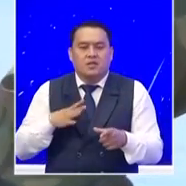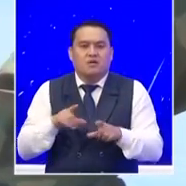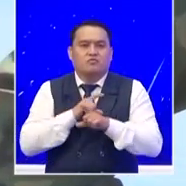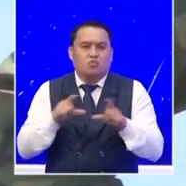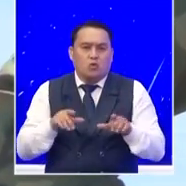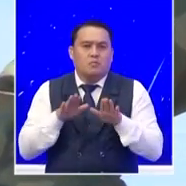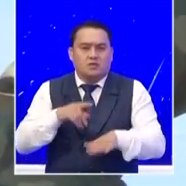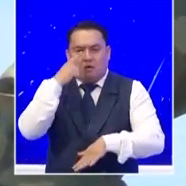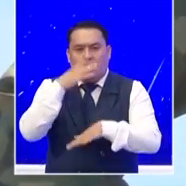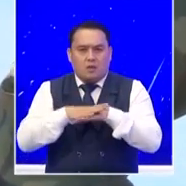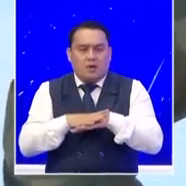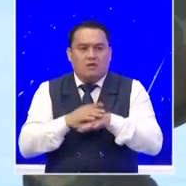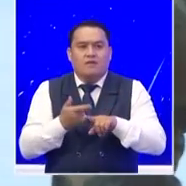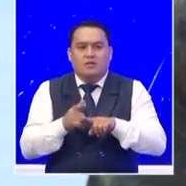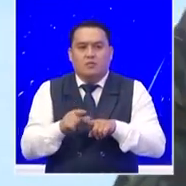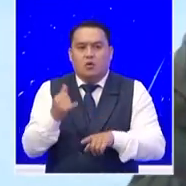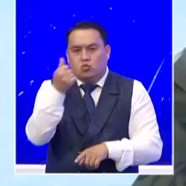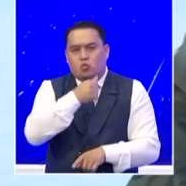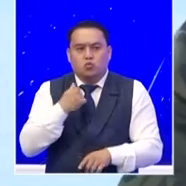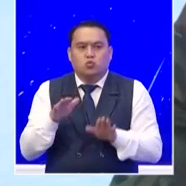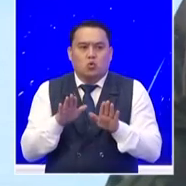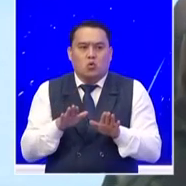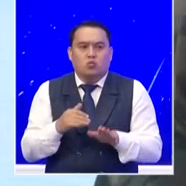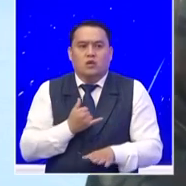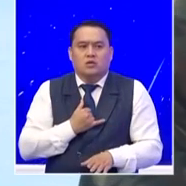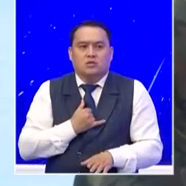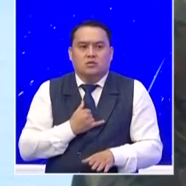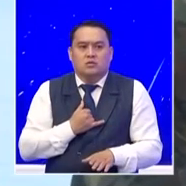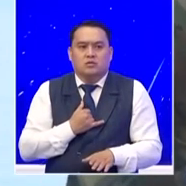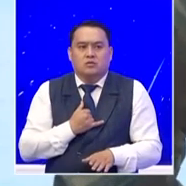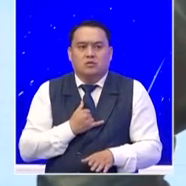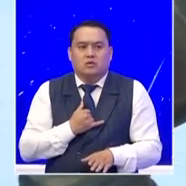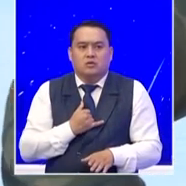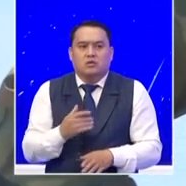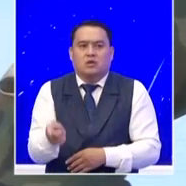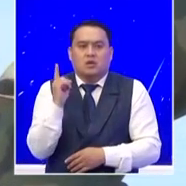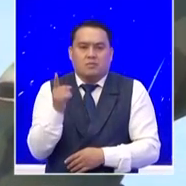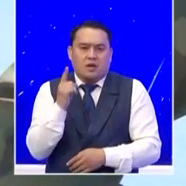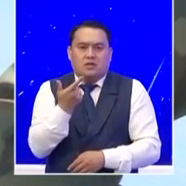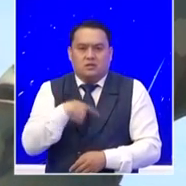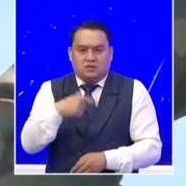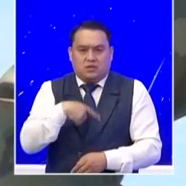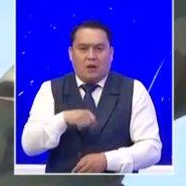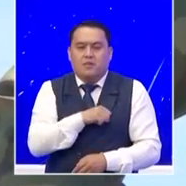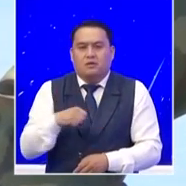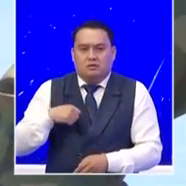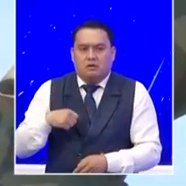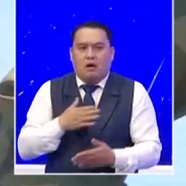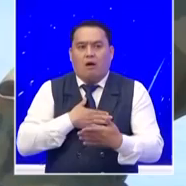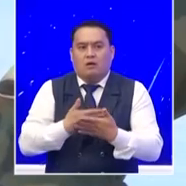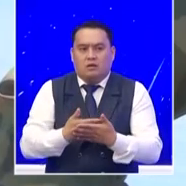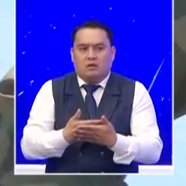привлекали, местный акимат. А в этом году у нас только здесь сейчас привлекают рыбаки, сами рыбаки, вот только